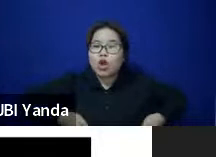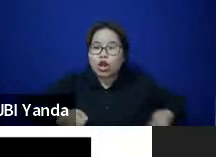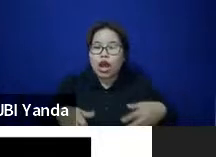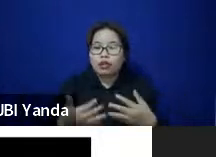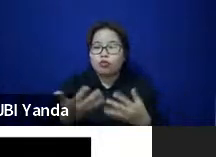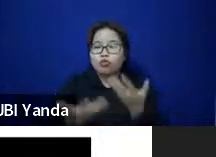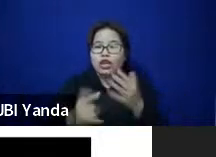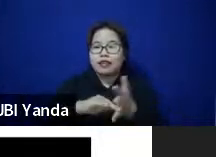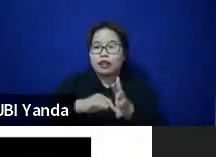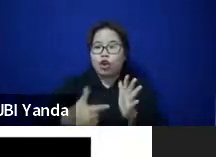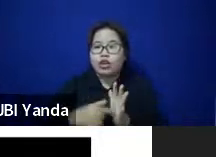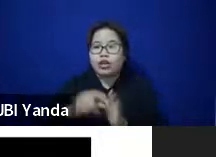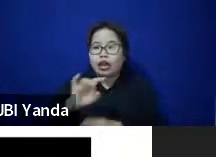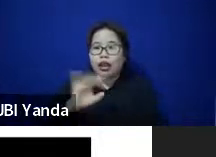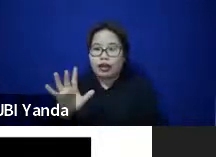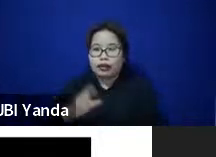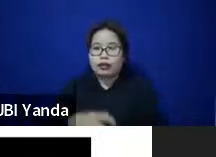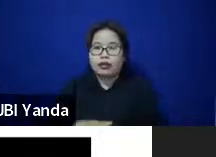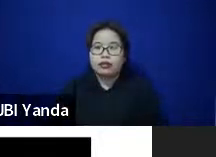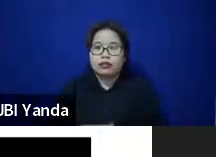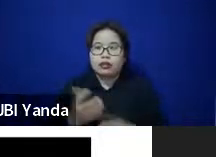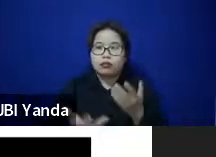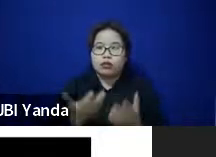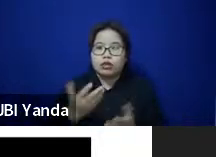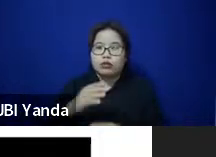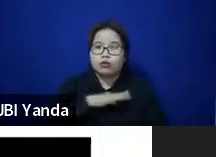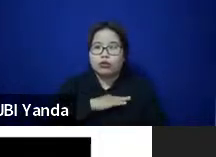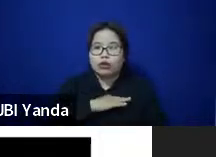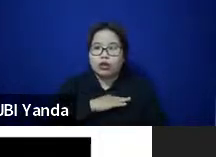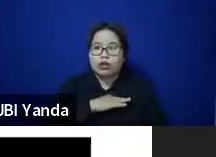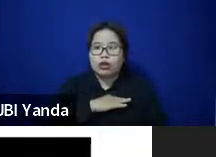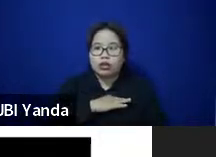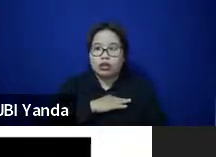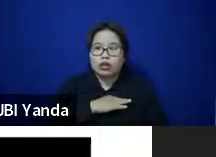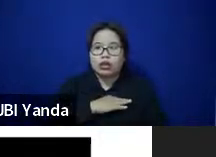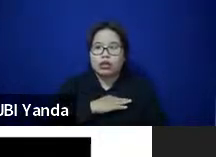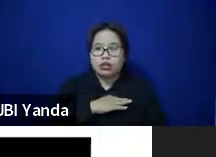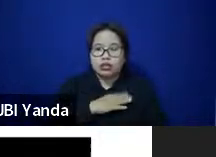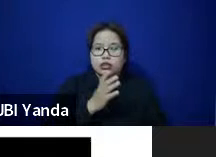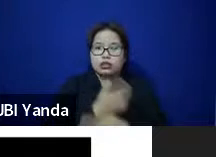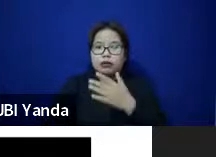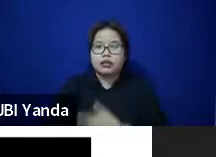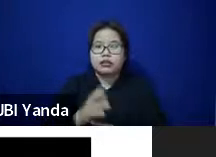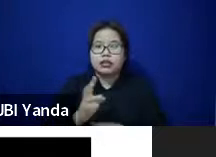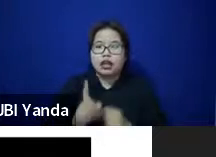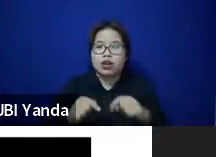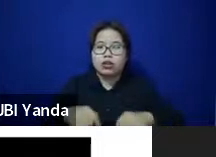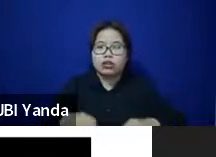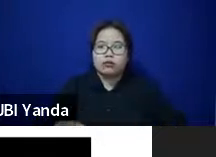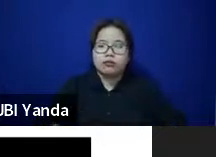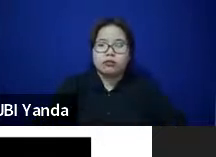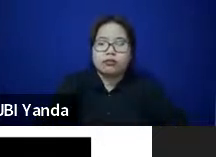lainnya yang mungkin dibutuhkan bagi penyandang disabilitas. Nah, ini juga menunjukkan